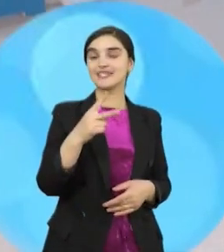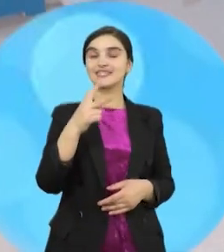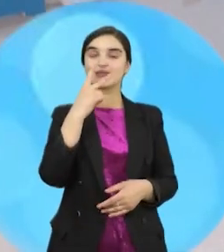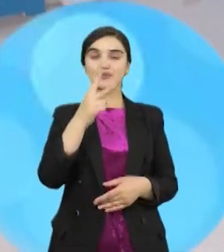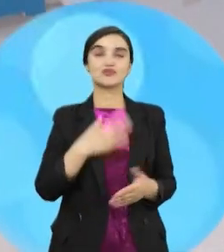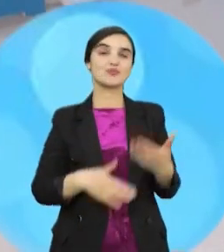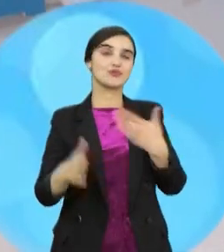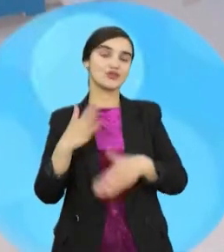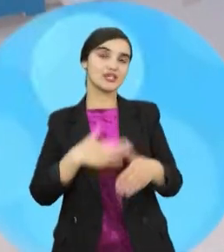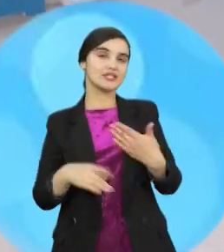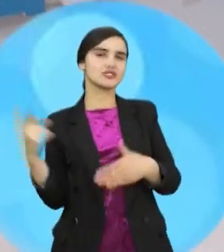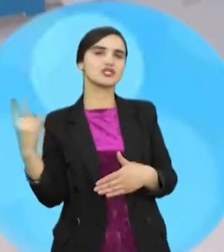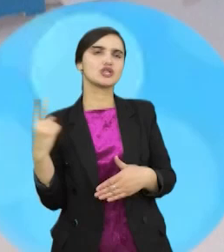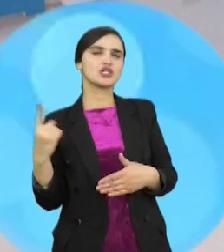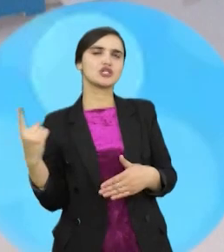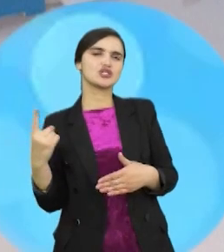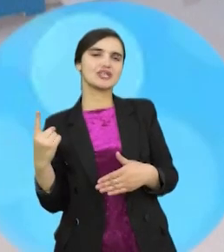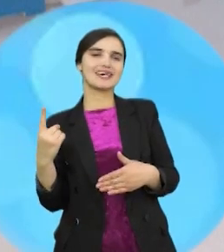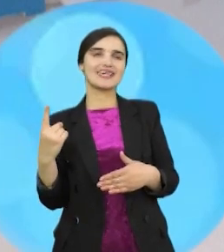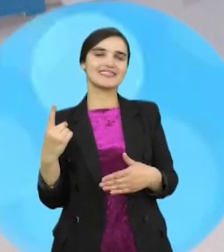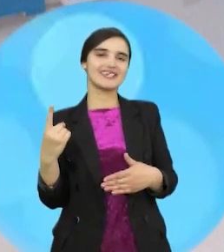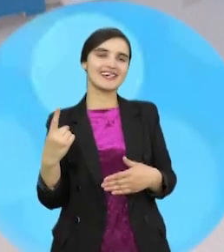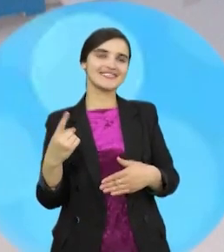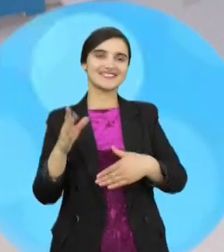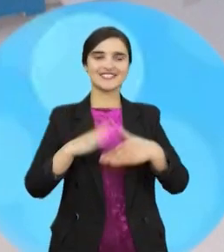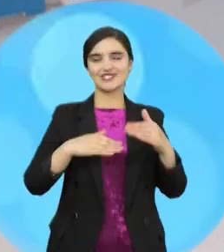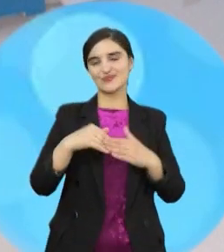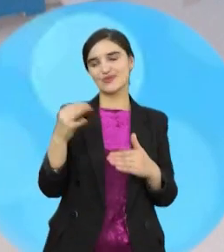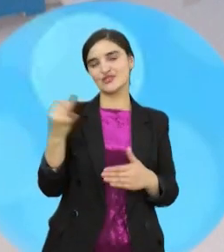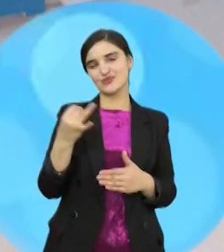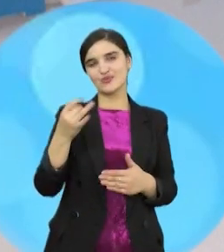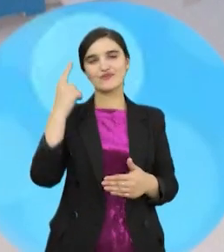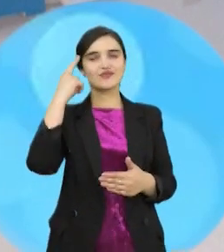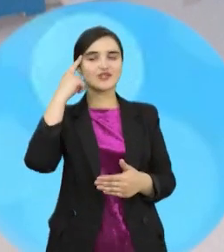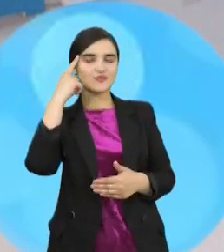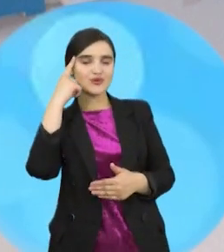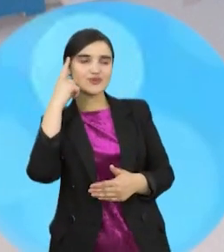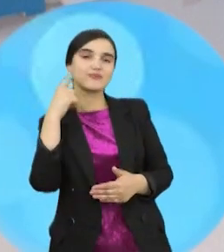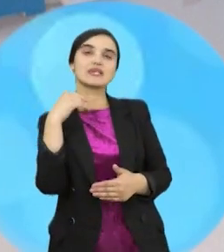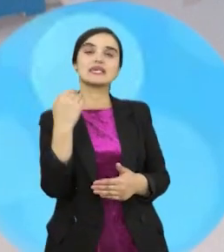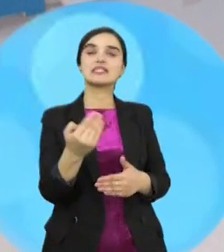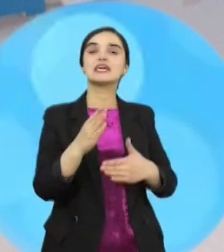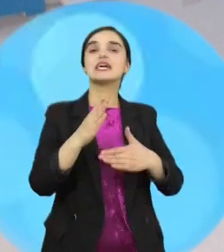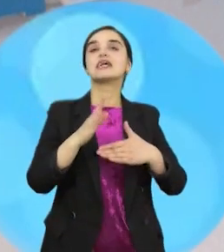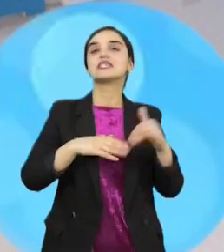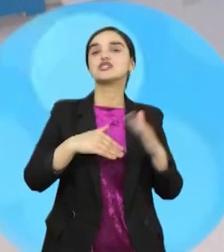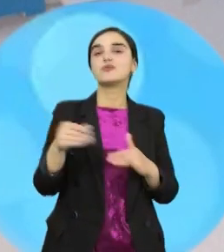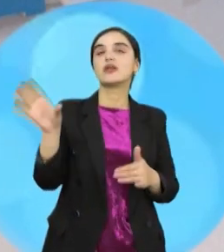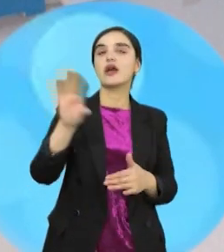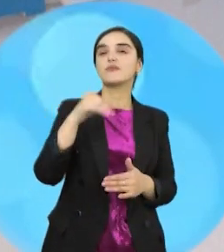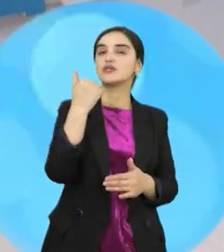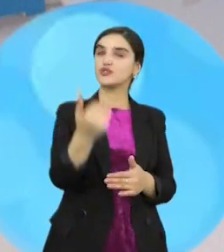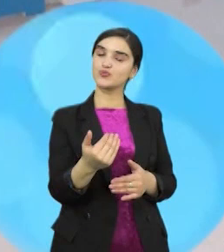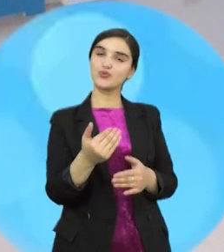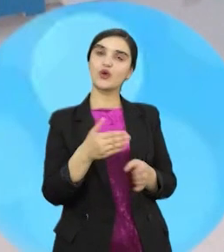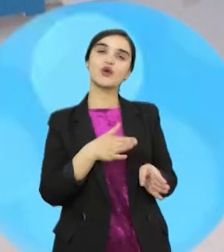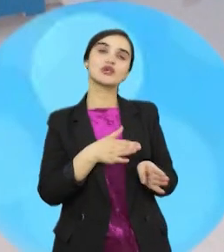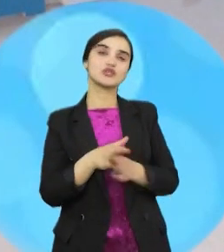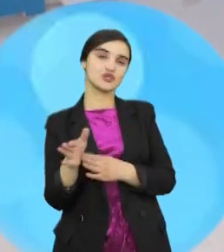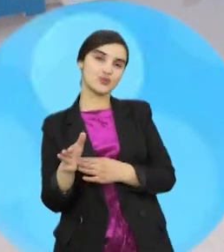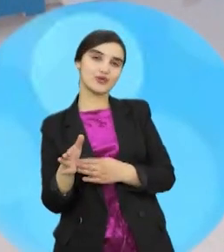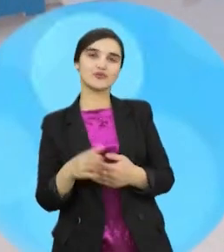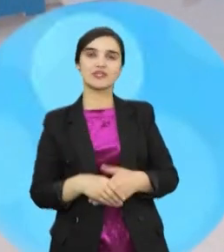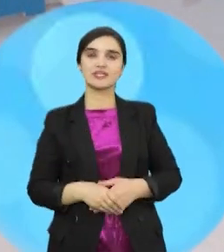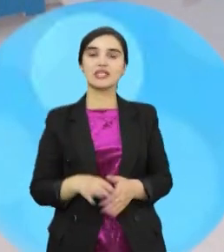انا دیدید تماشابینانی عزیز چقدر تجربه جالب است فکر میکنم که این تجربه رو همه شما